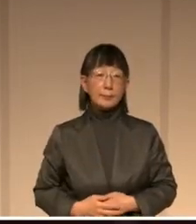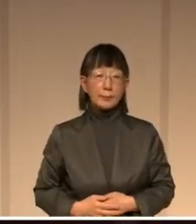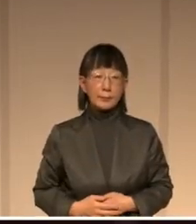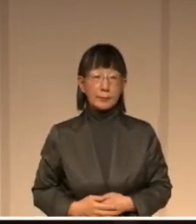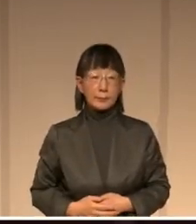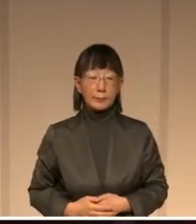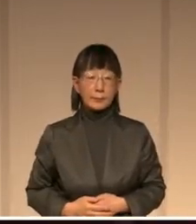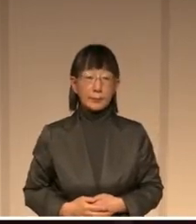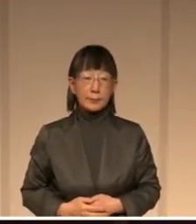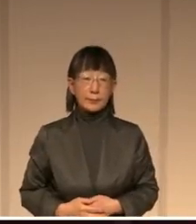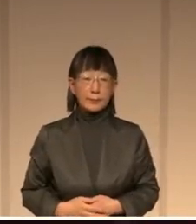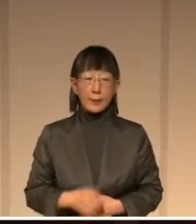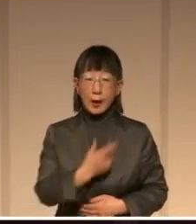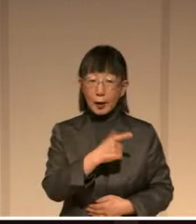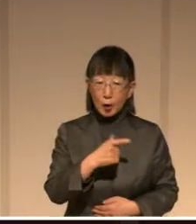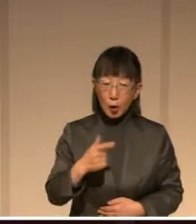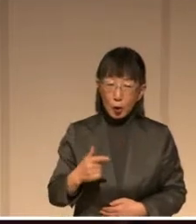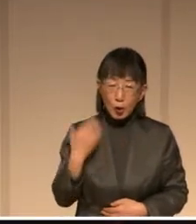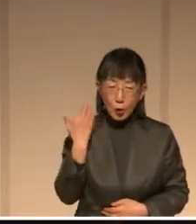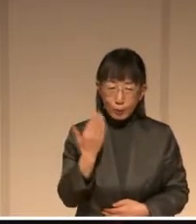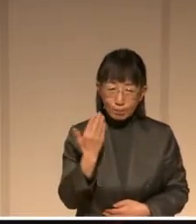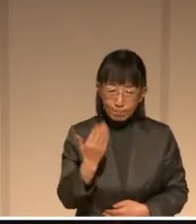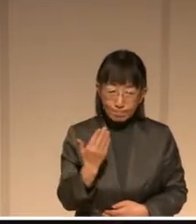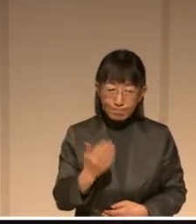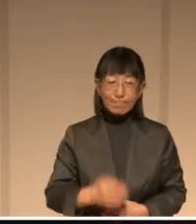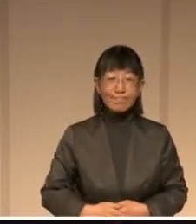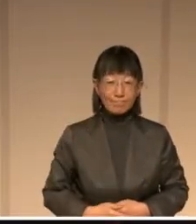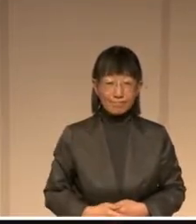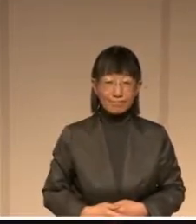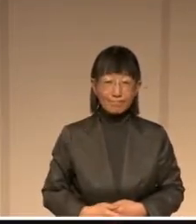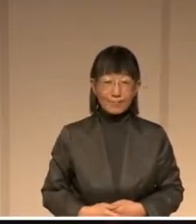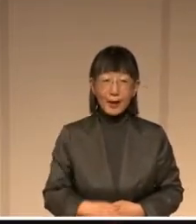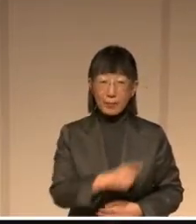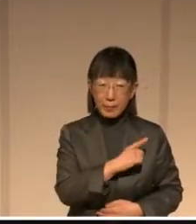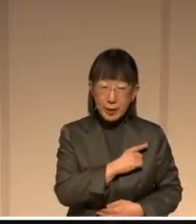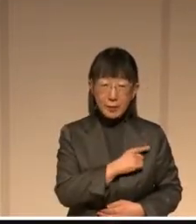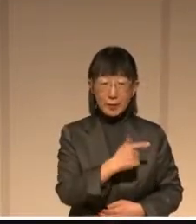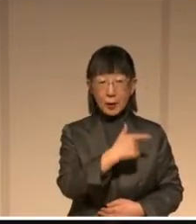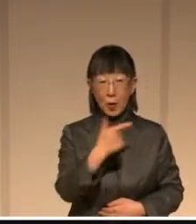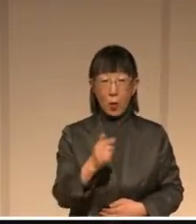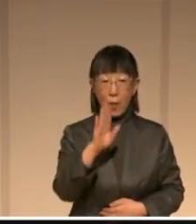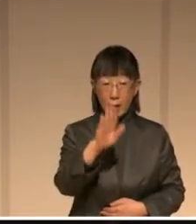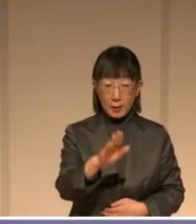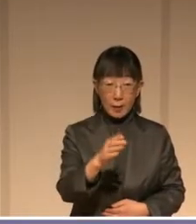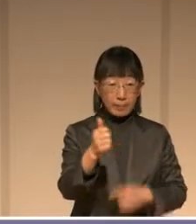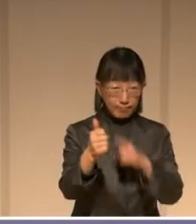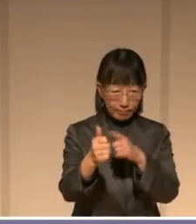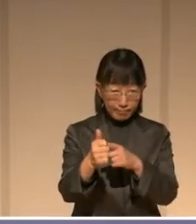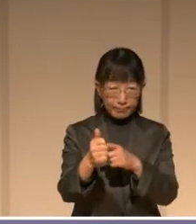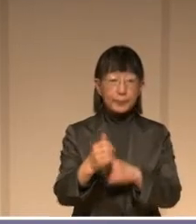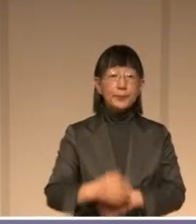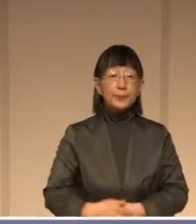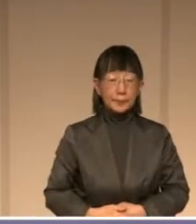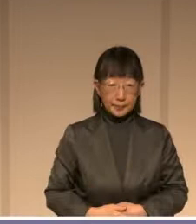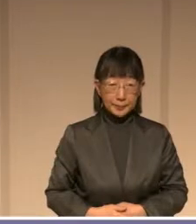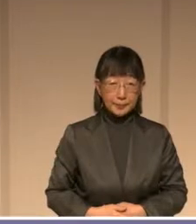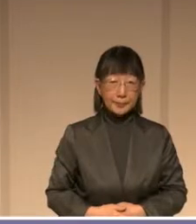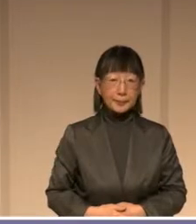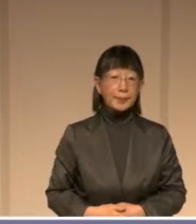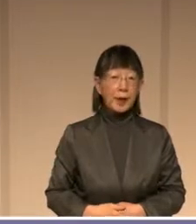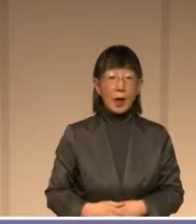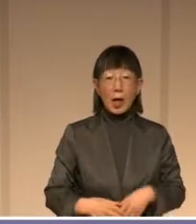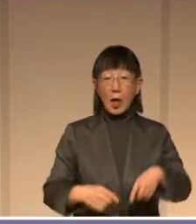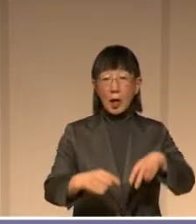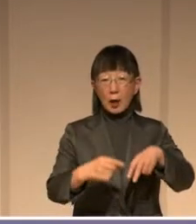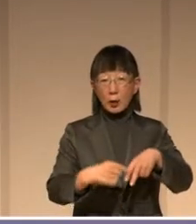聞きましたからねじゃあお前さんから聞いていきましょうか大前様義足のプロのダンサー